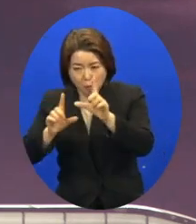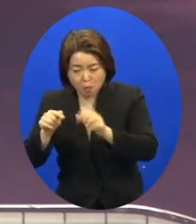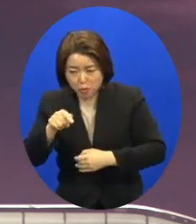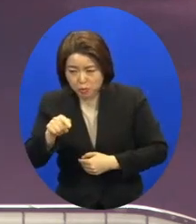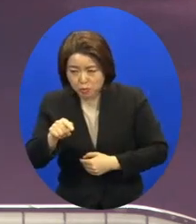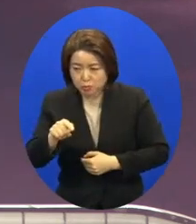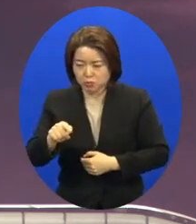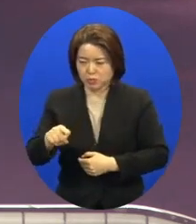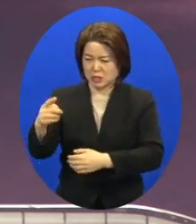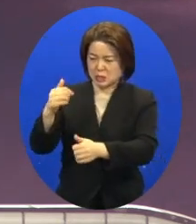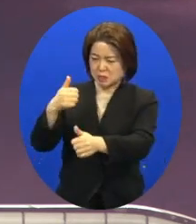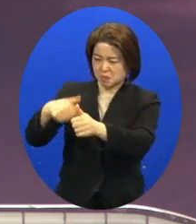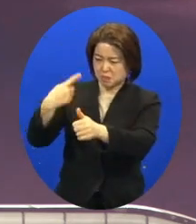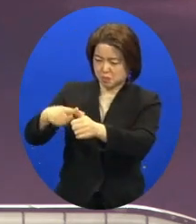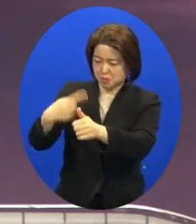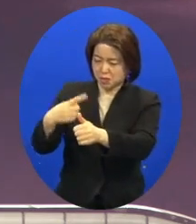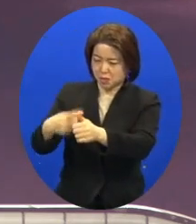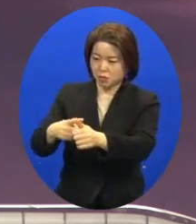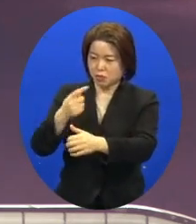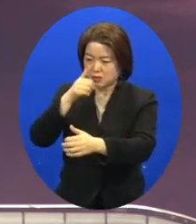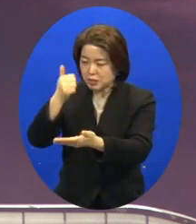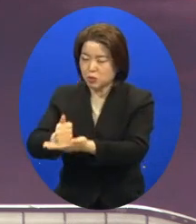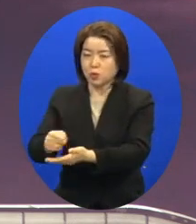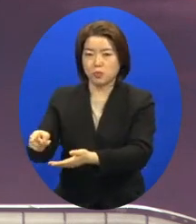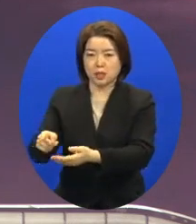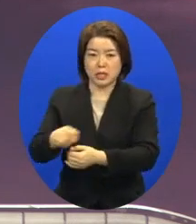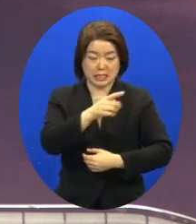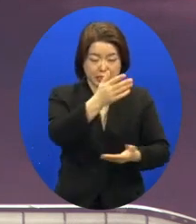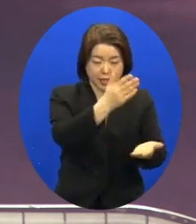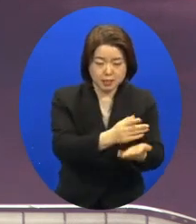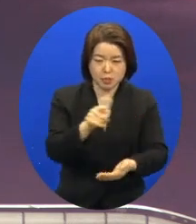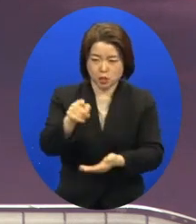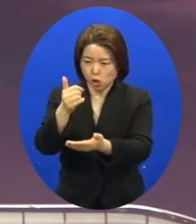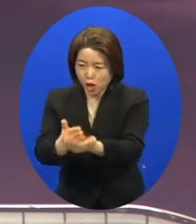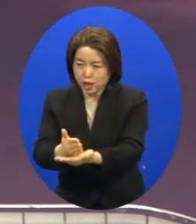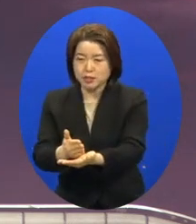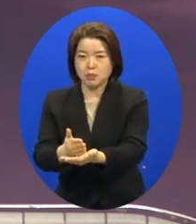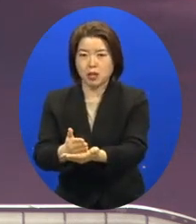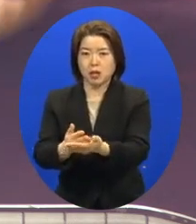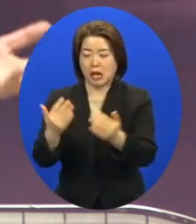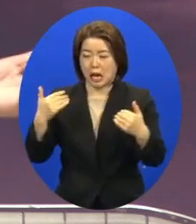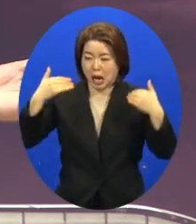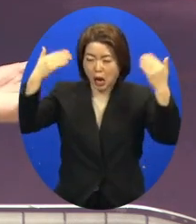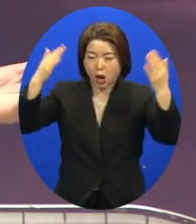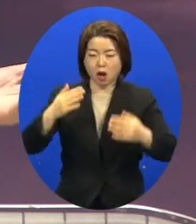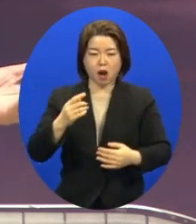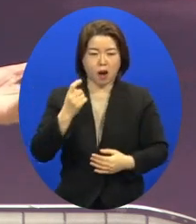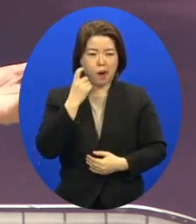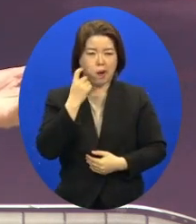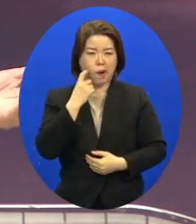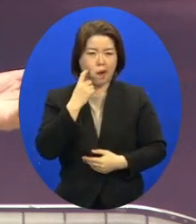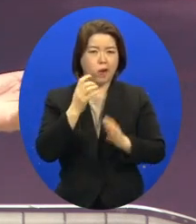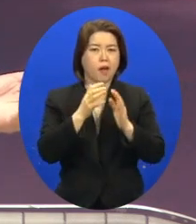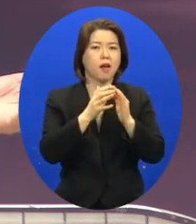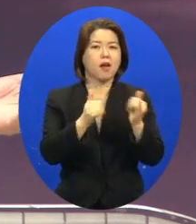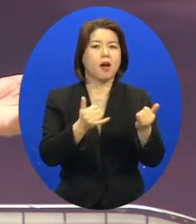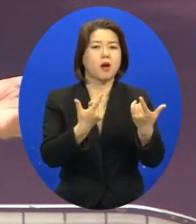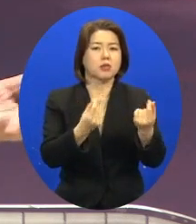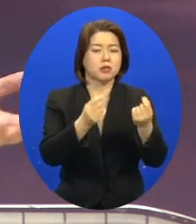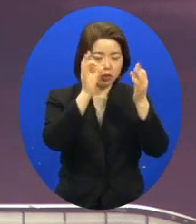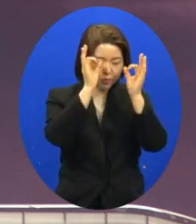정죄하는 그런 교회 분위기. 이것도 하지 마, 저것도 하지 마. 어른들은 다 위선적인 사람들처럼